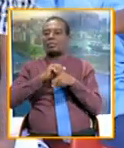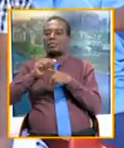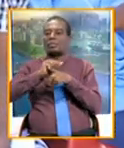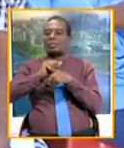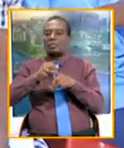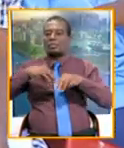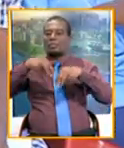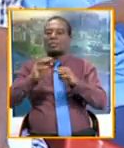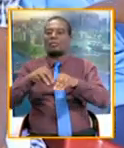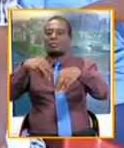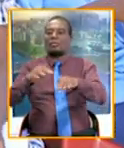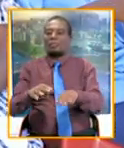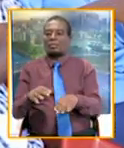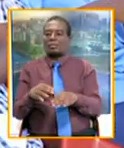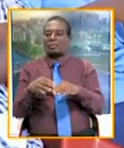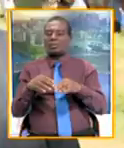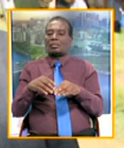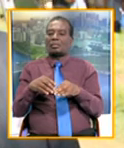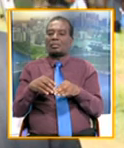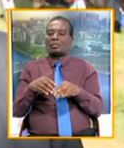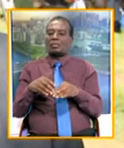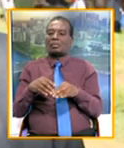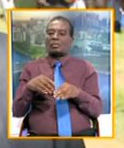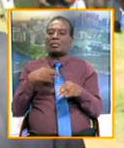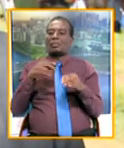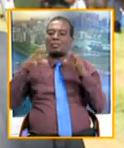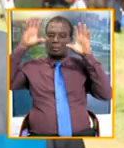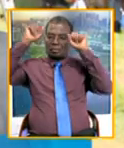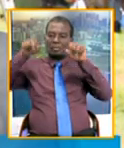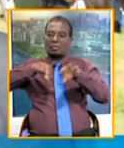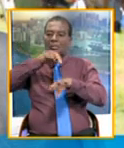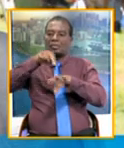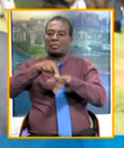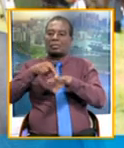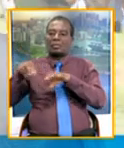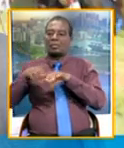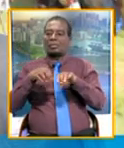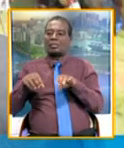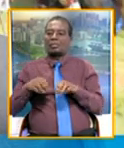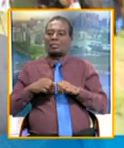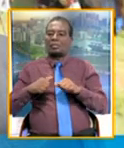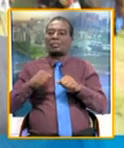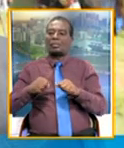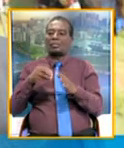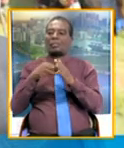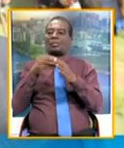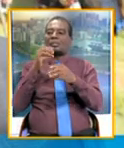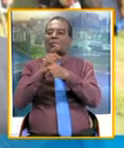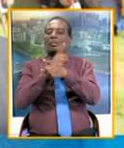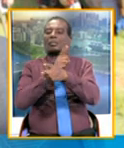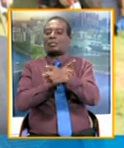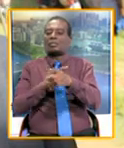ailleurs cadre de la sous-préfecture de Rubino. Le président de la République s'est fait fort de développer